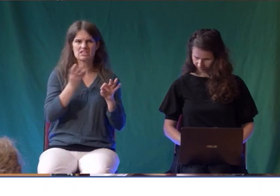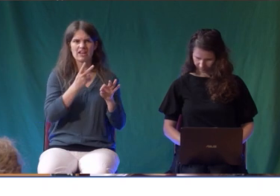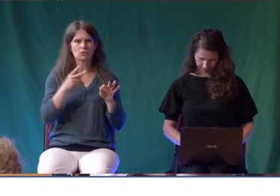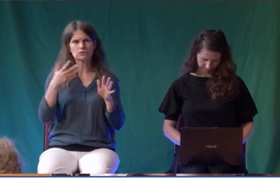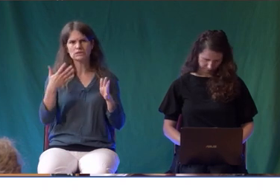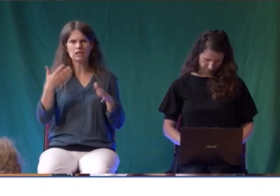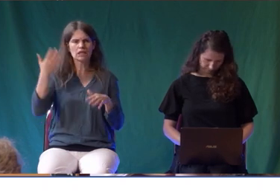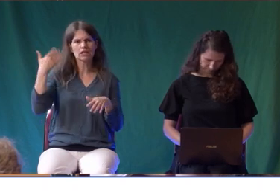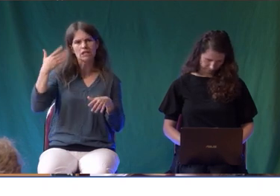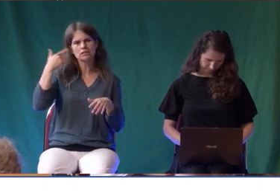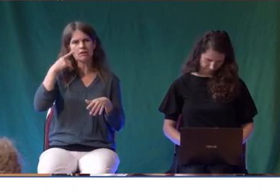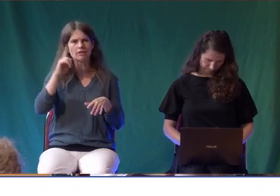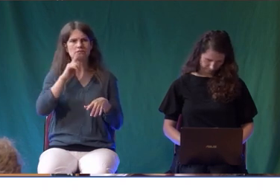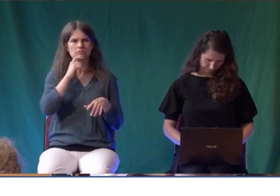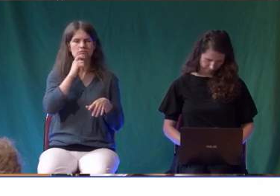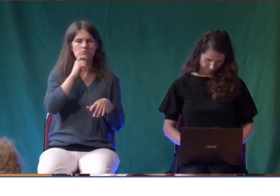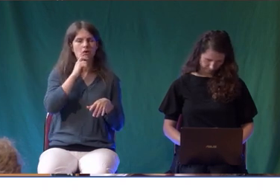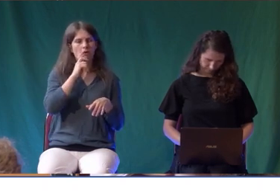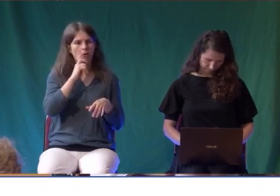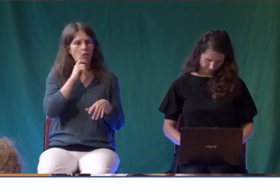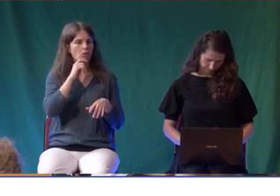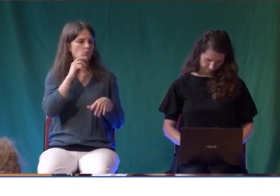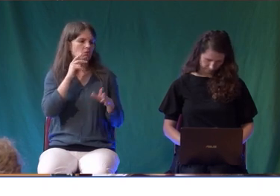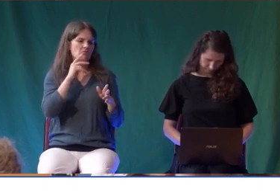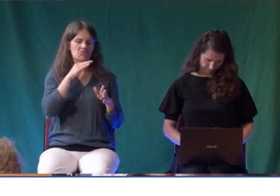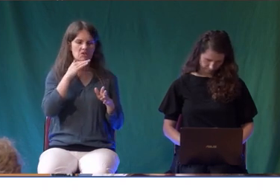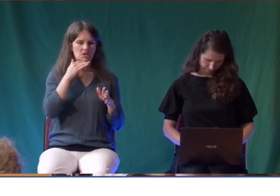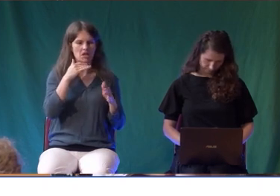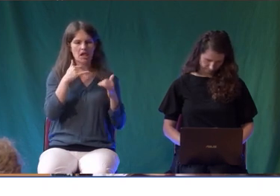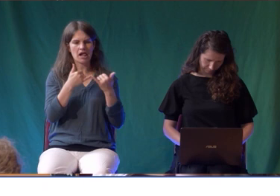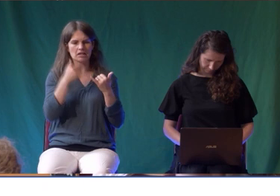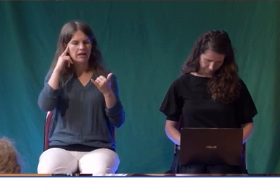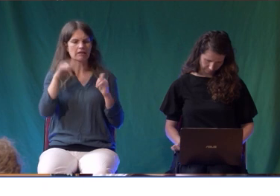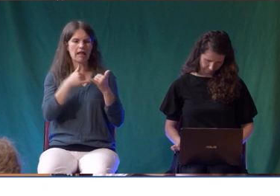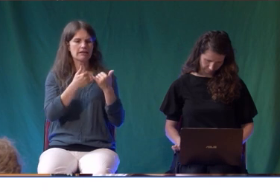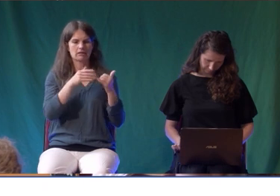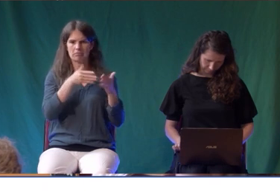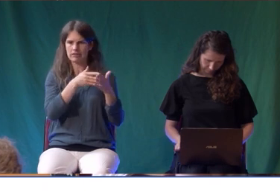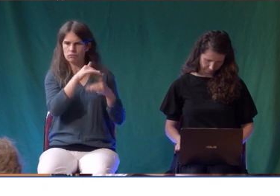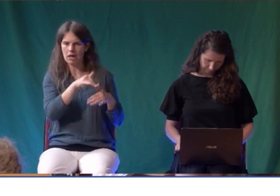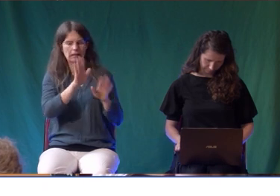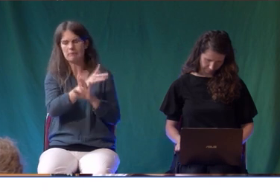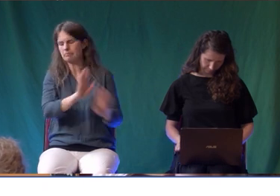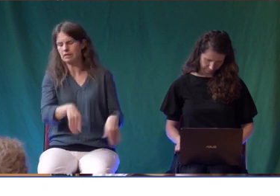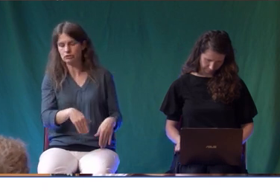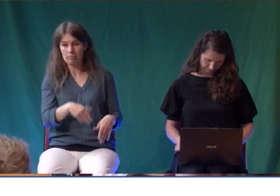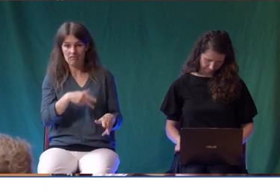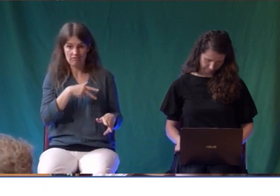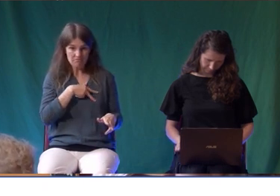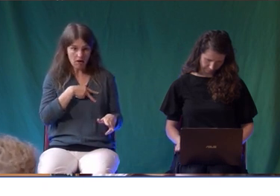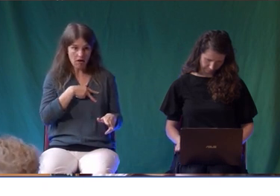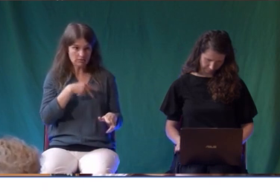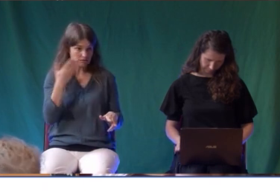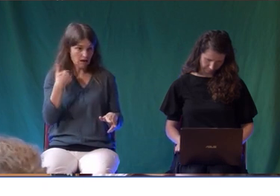gibt es doch gar nicht heute wissen viele Menschen in der Politik und in den Ämtern es gibt